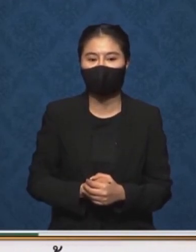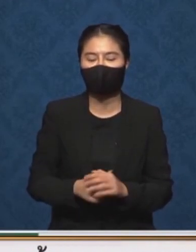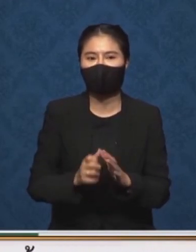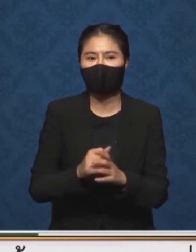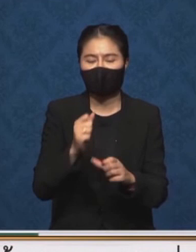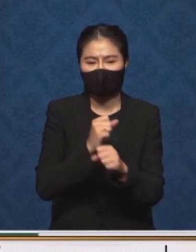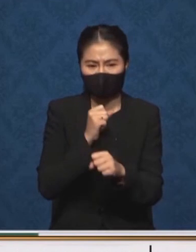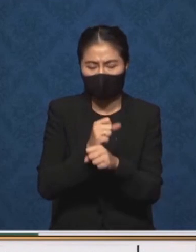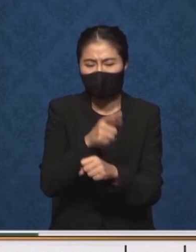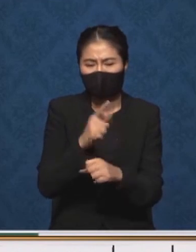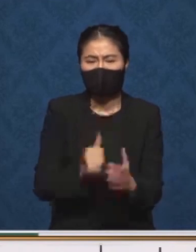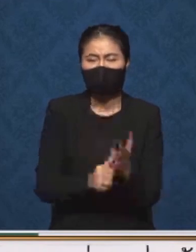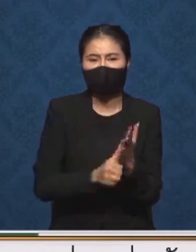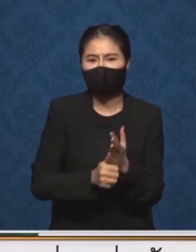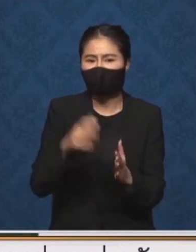เพรไหสุปิลิตยยไง